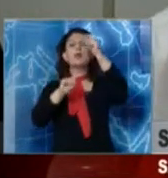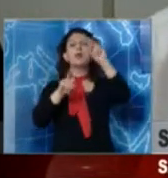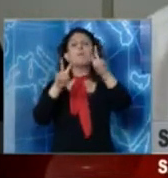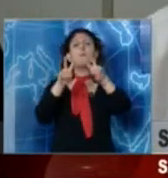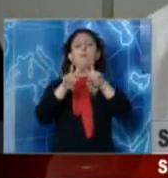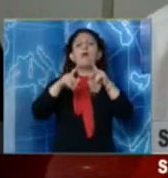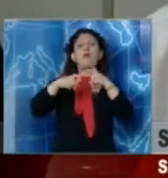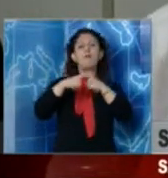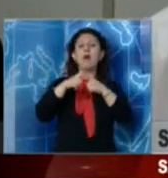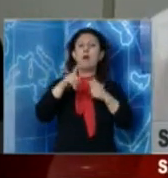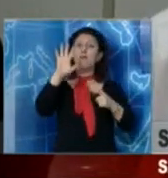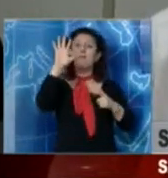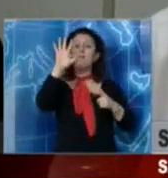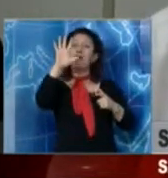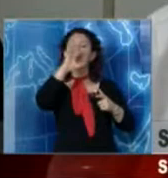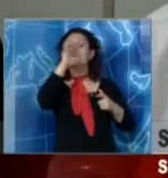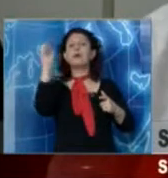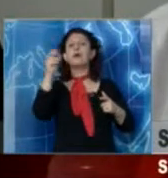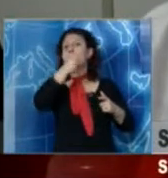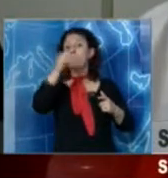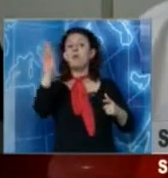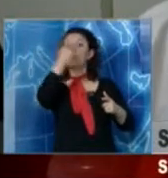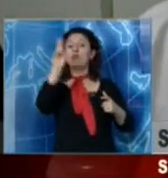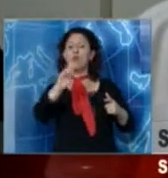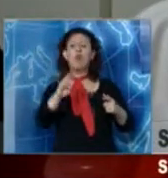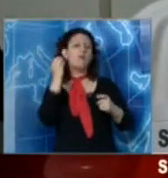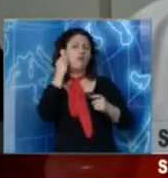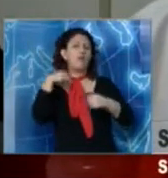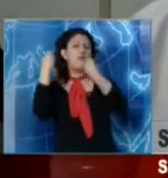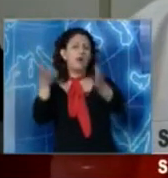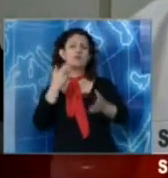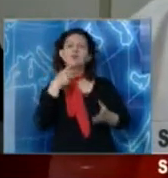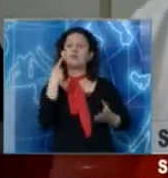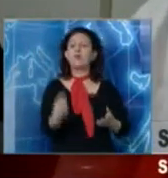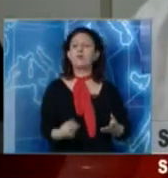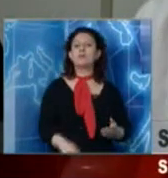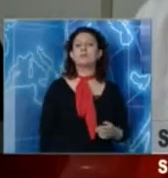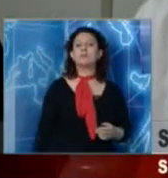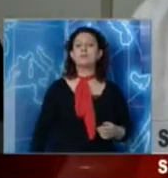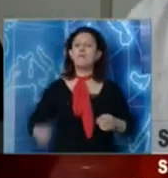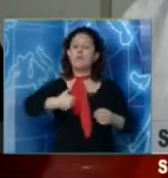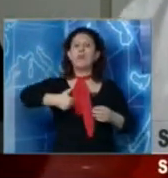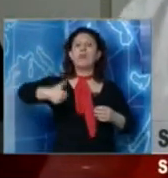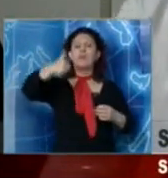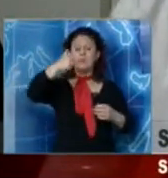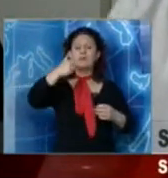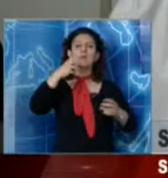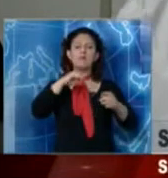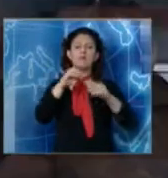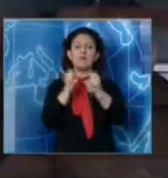5 milyar dolar borç vereceğiz. Bu kelime de cümlede çıkmış idi başbakanımızın